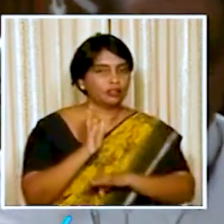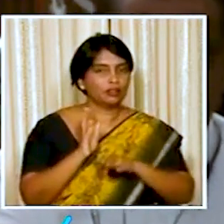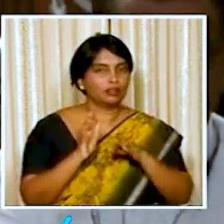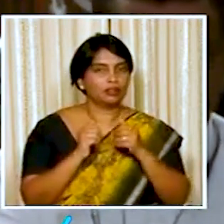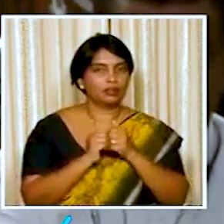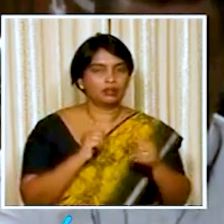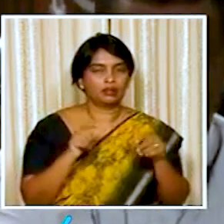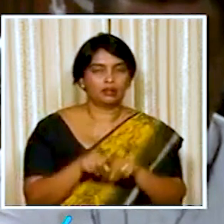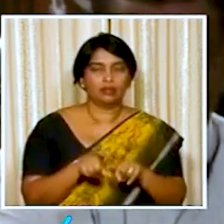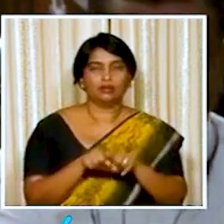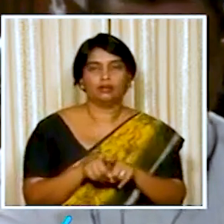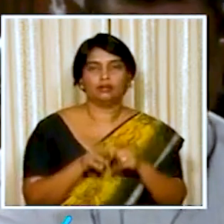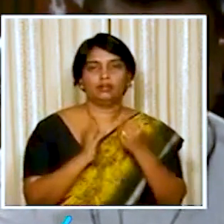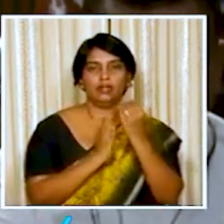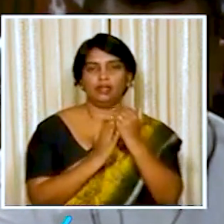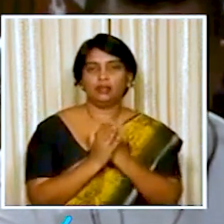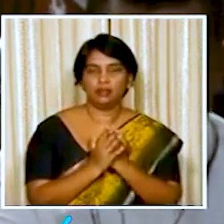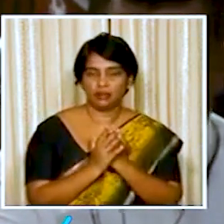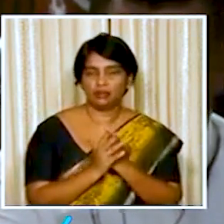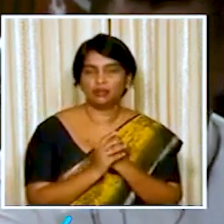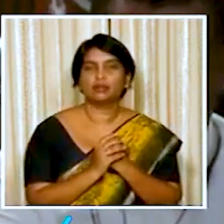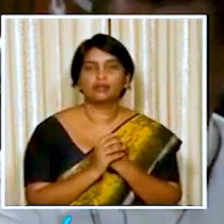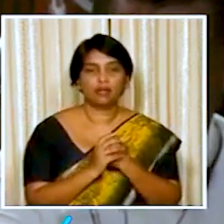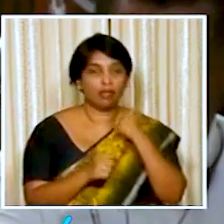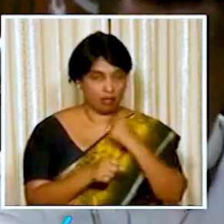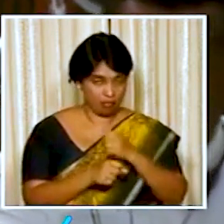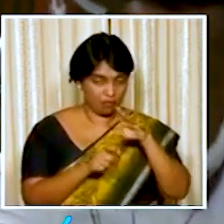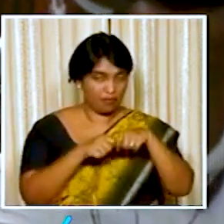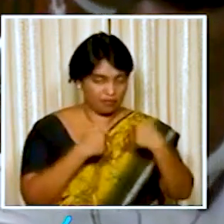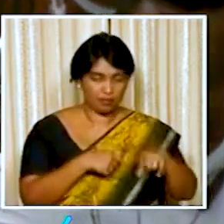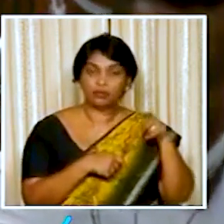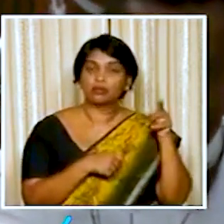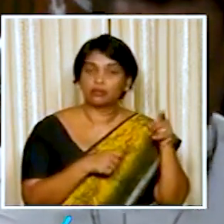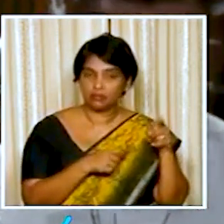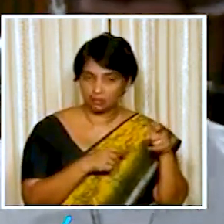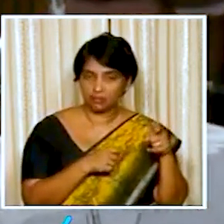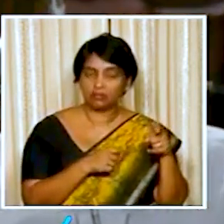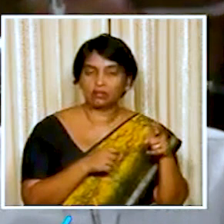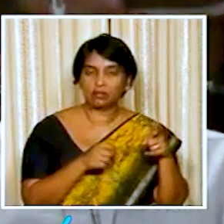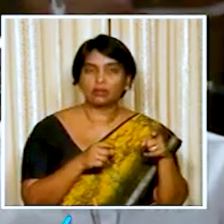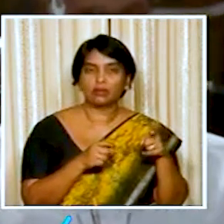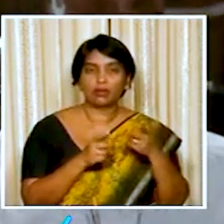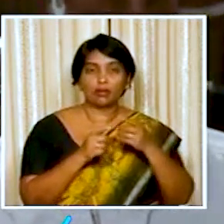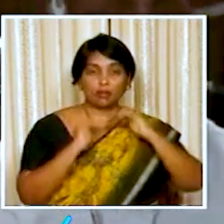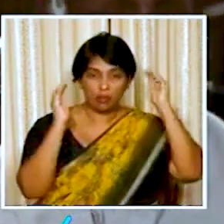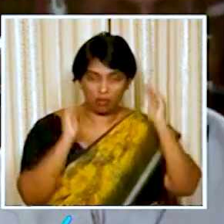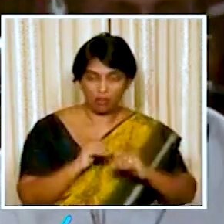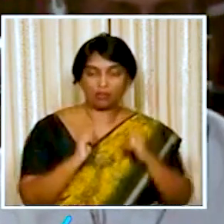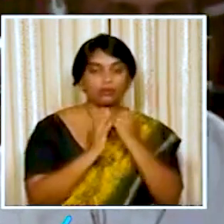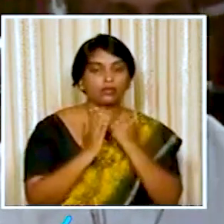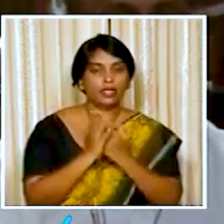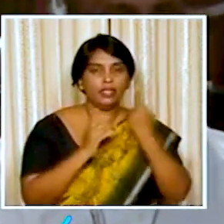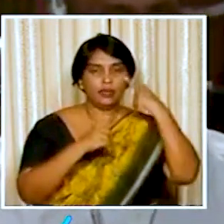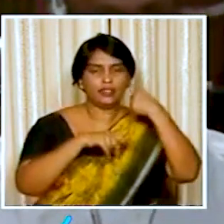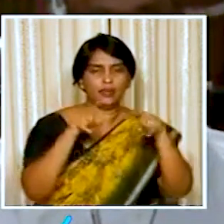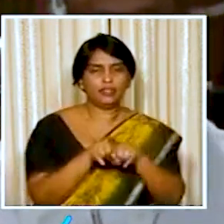නිර්මාණශීලී විසඳුම් ඉදිරිපත් කිරීම. ආණ්ඩුව කරලා තියෙනවද මොනවා හරි ආණ්ඩුවේ වියදම් බරපතලස අඩු කර ගැනීම සඳහා අර ගිය පාර